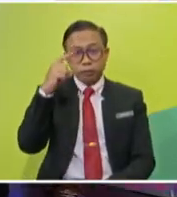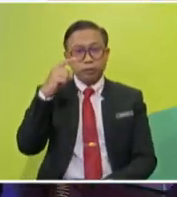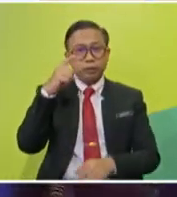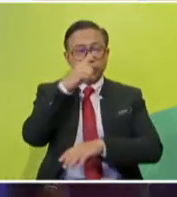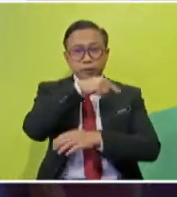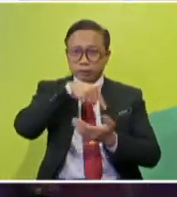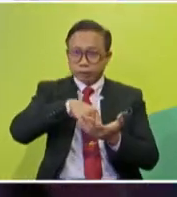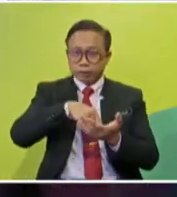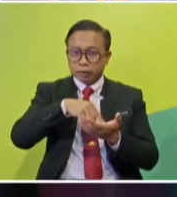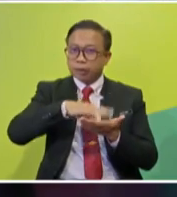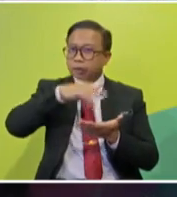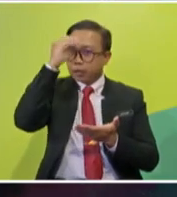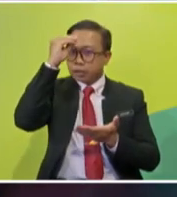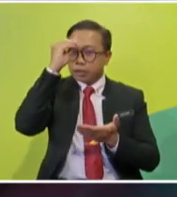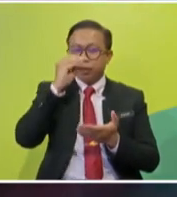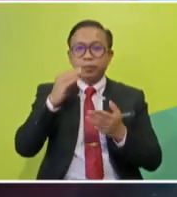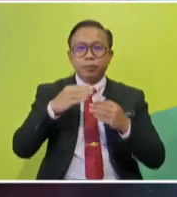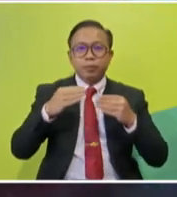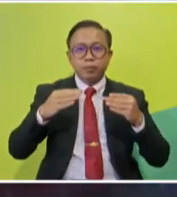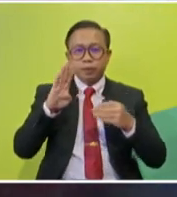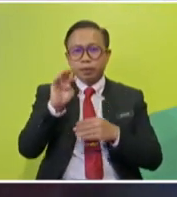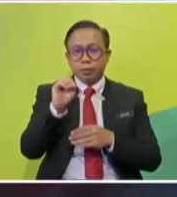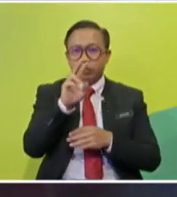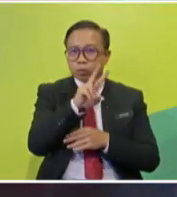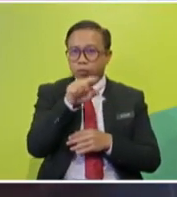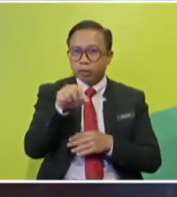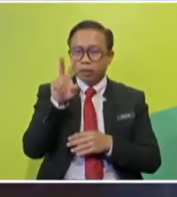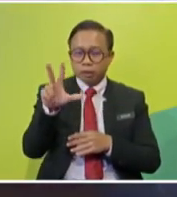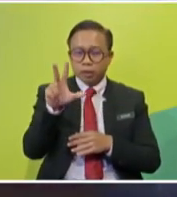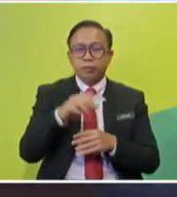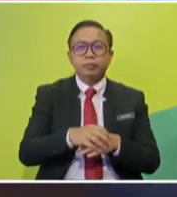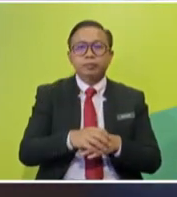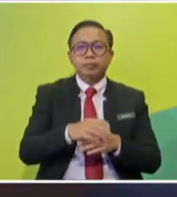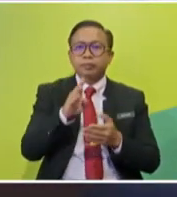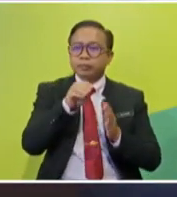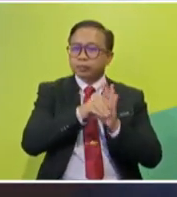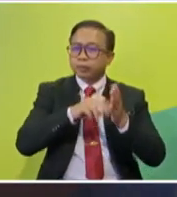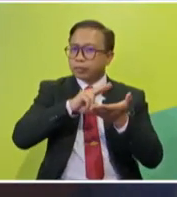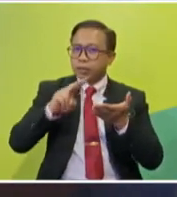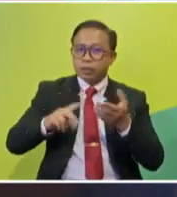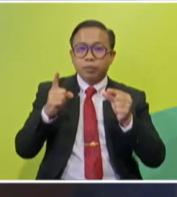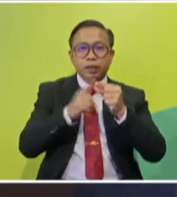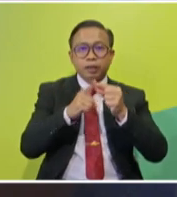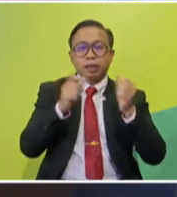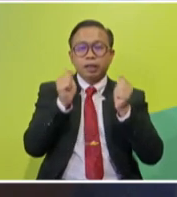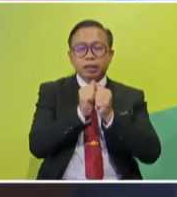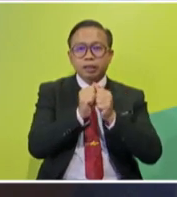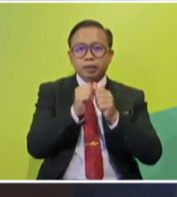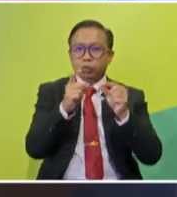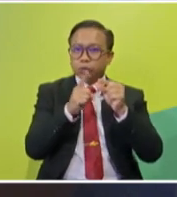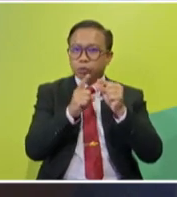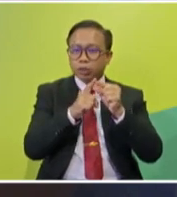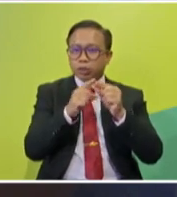akan belajar tentang BM 2 perbulan 3 bulan 3 yaitu membaca perkataan dengan suku kata